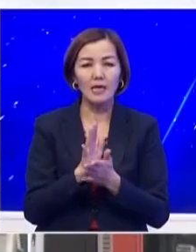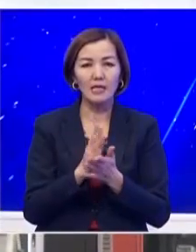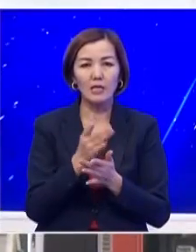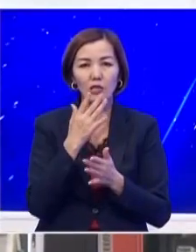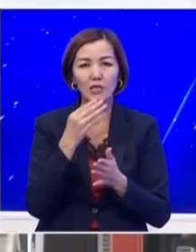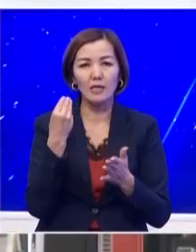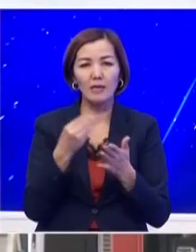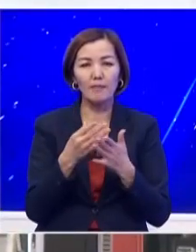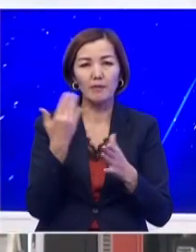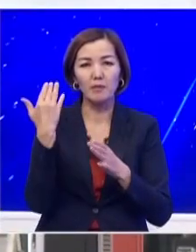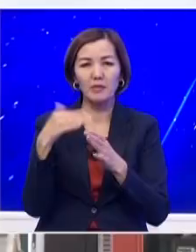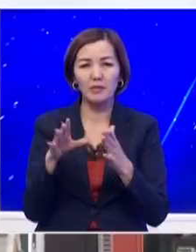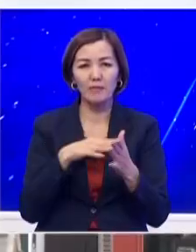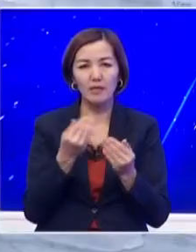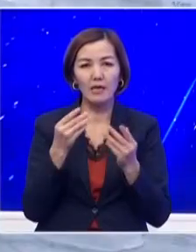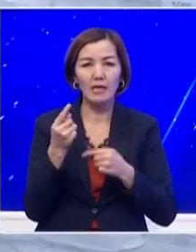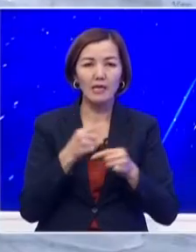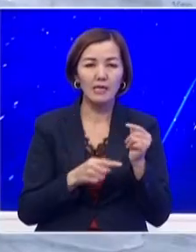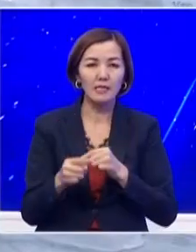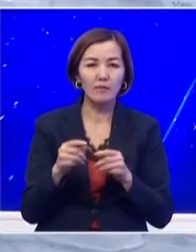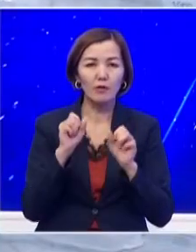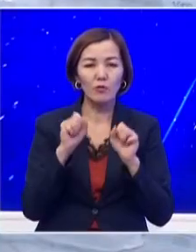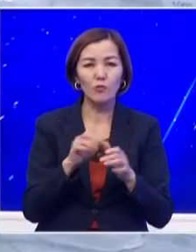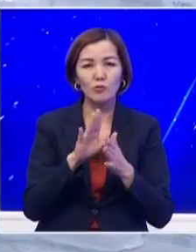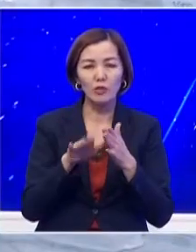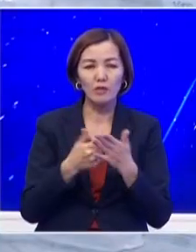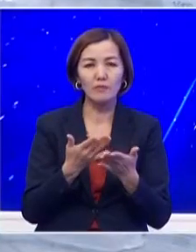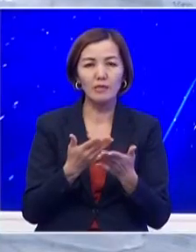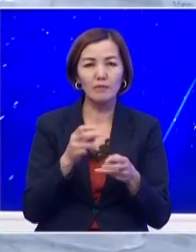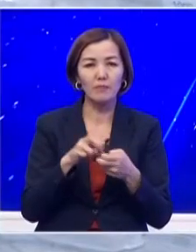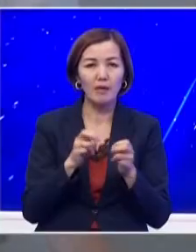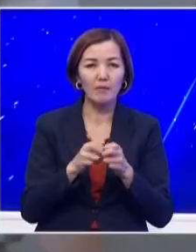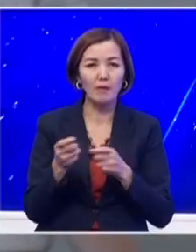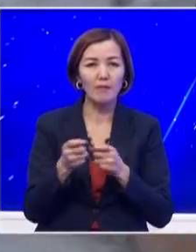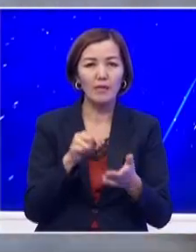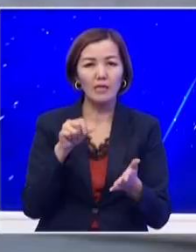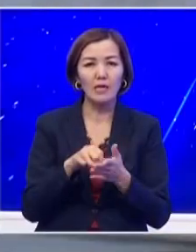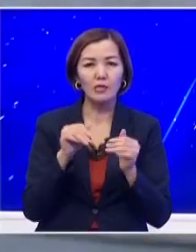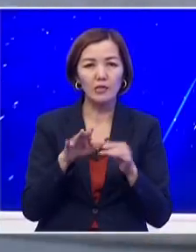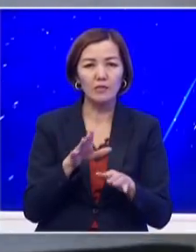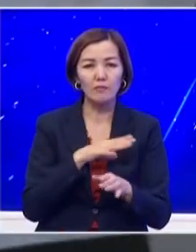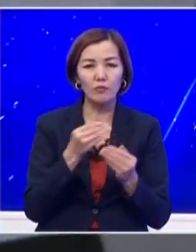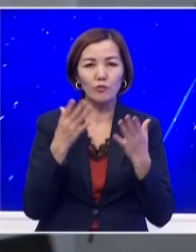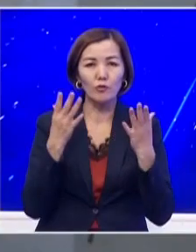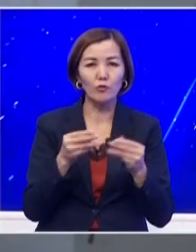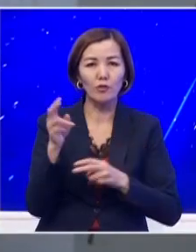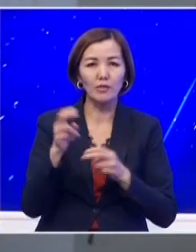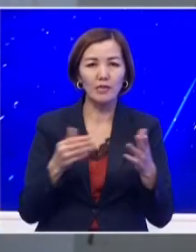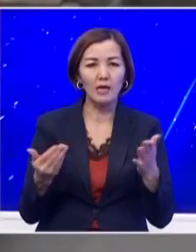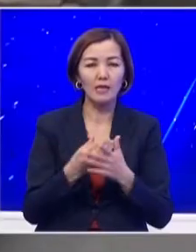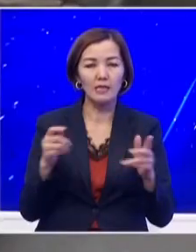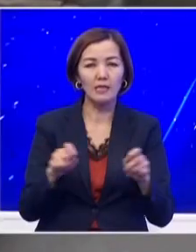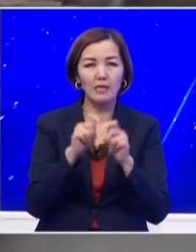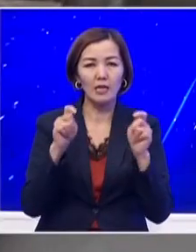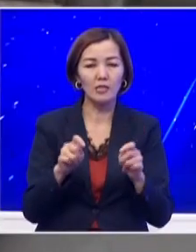көтерме бағамен тасымалданған. Кәсіпкерлерге қол жетімсіз болыпты. Проблема биліктің қатысуымен шешімін тауып, бүгінде кәсіпорын